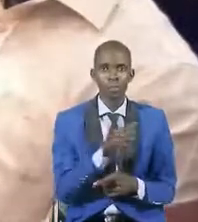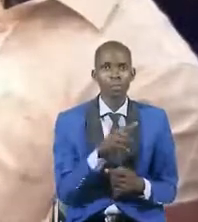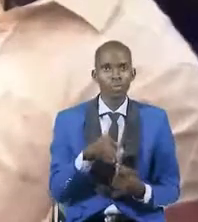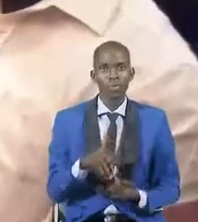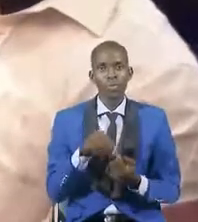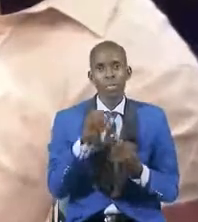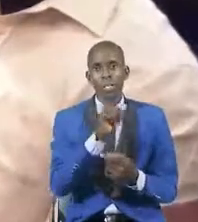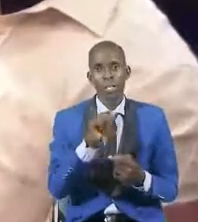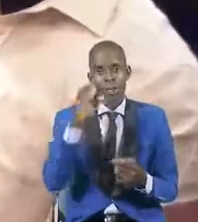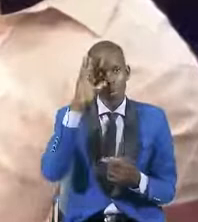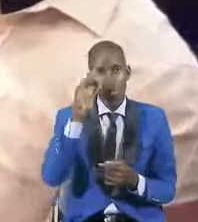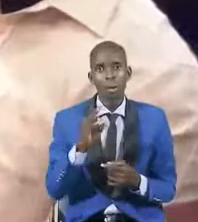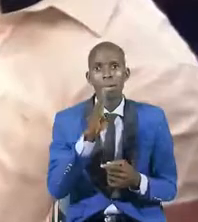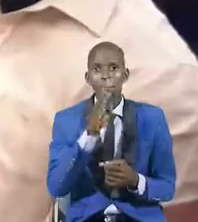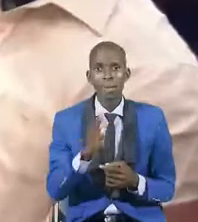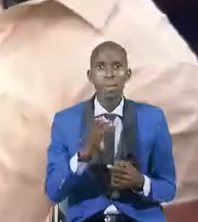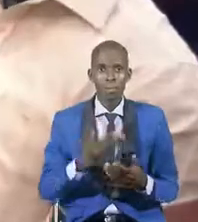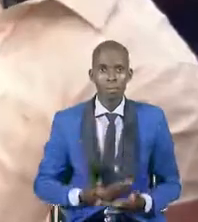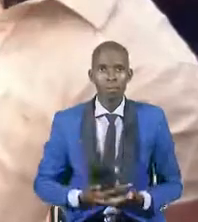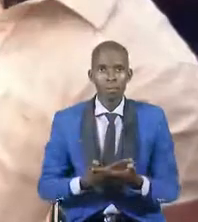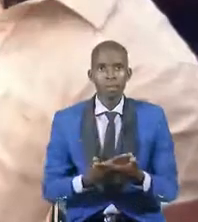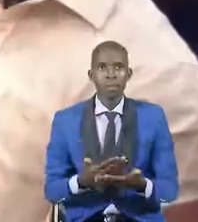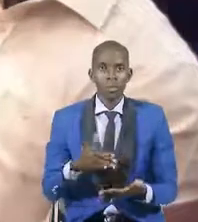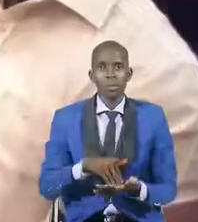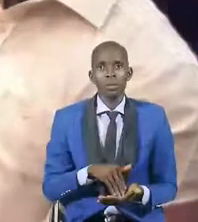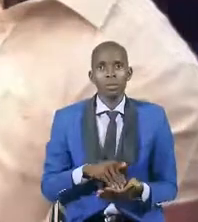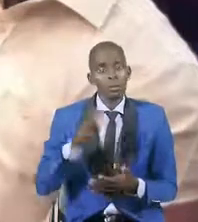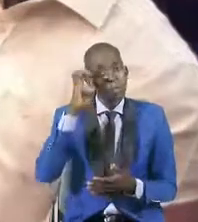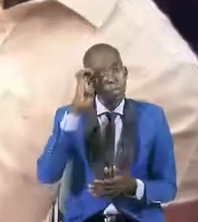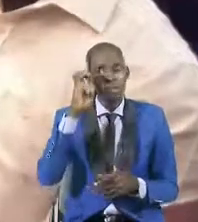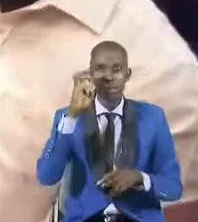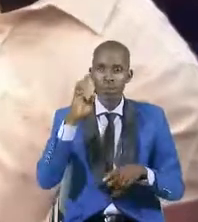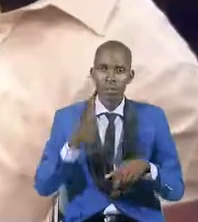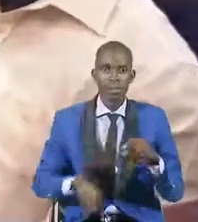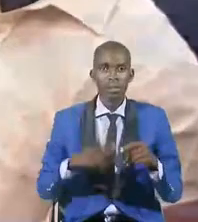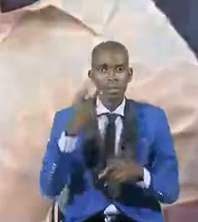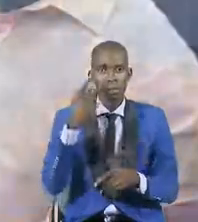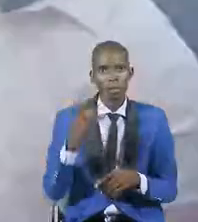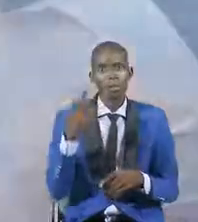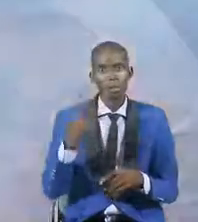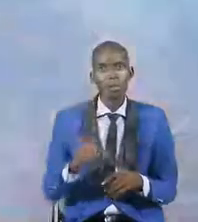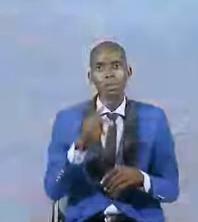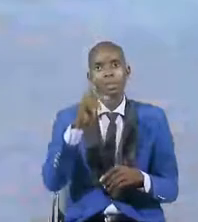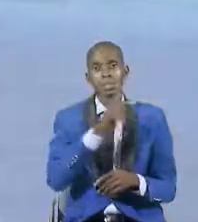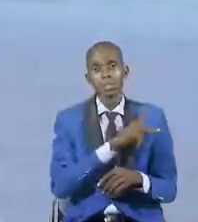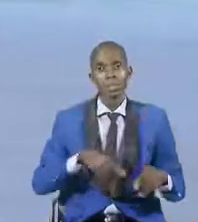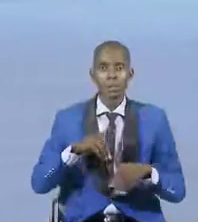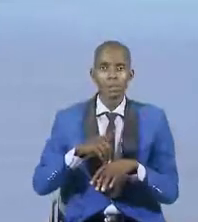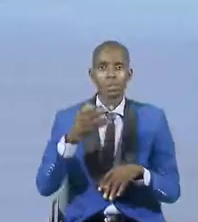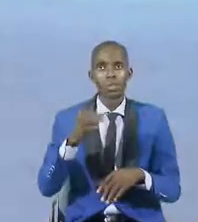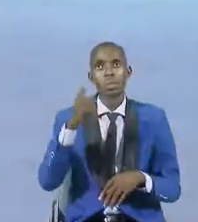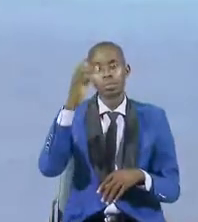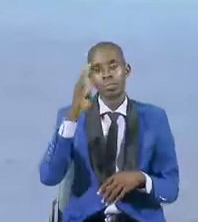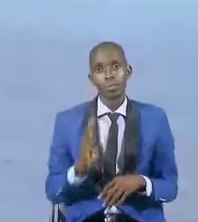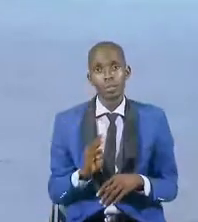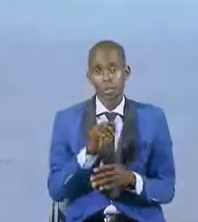dis, si un homme ne naît de nouveau, il ne peut voir le royaume de Dieu.